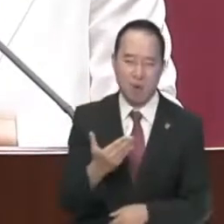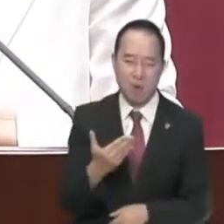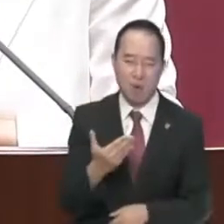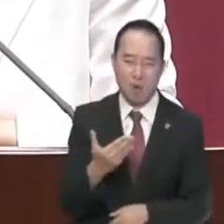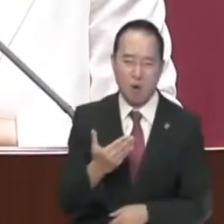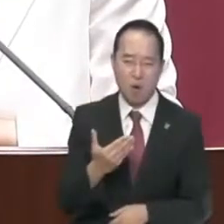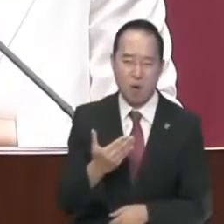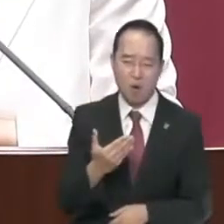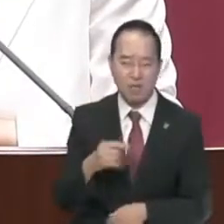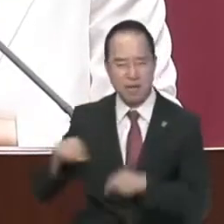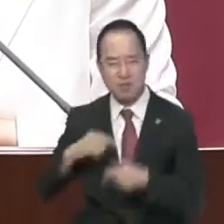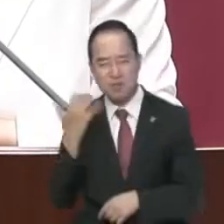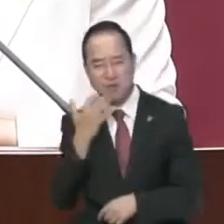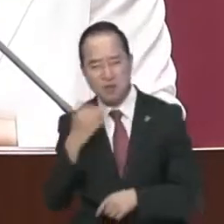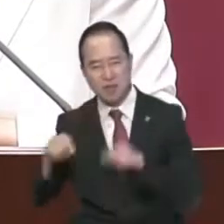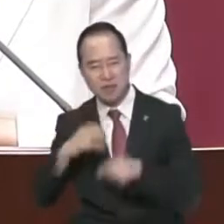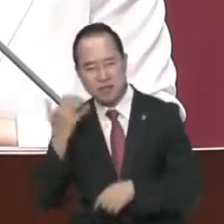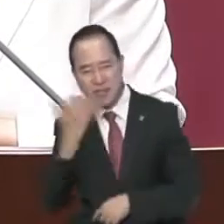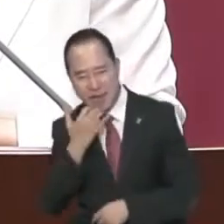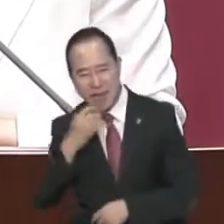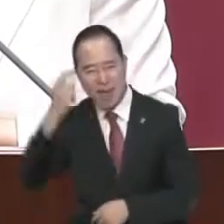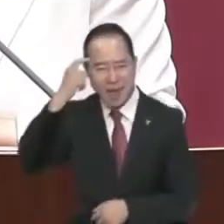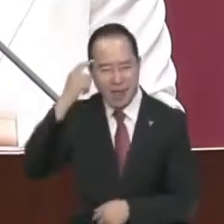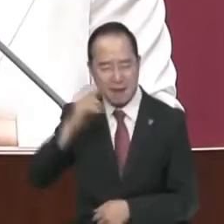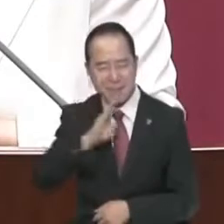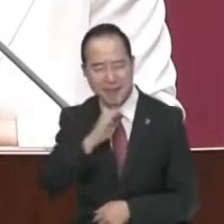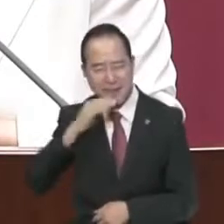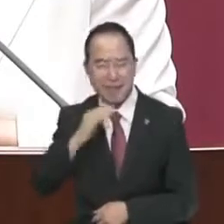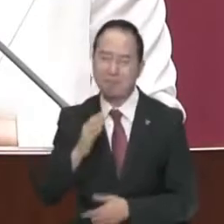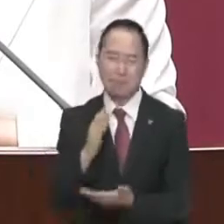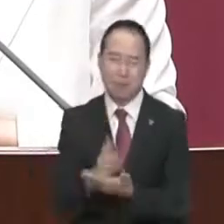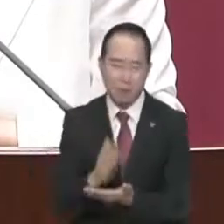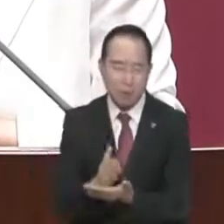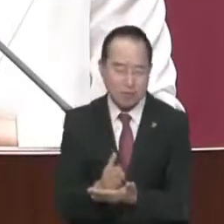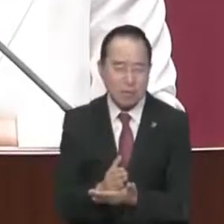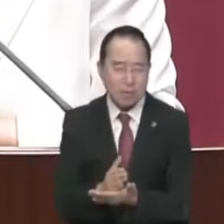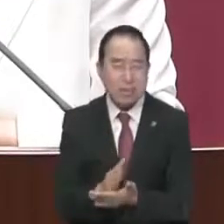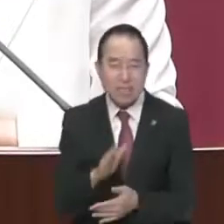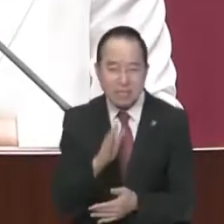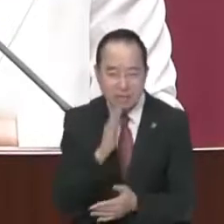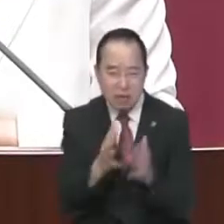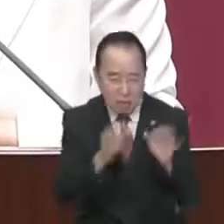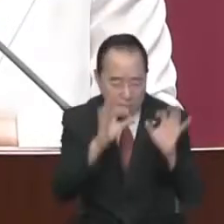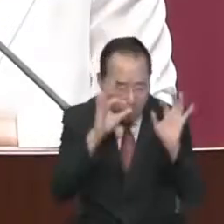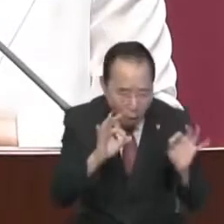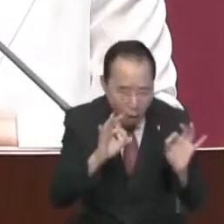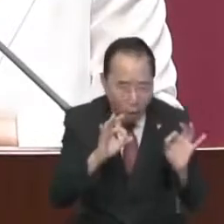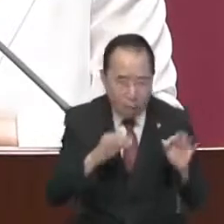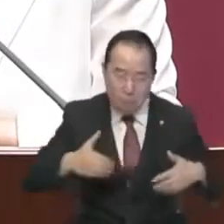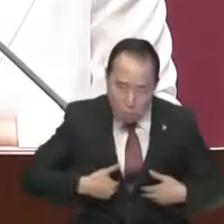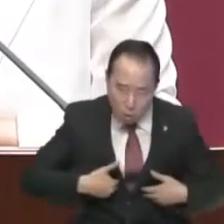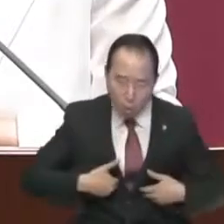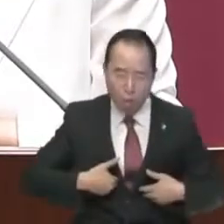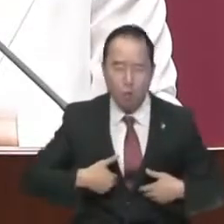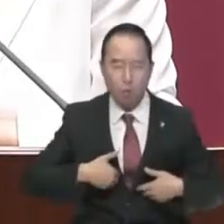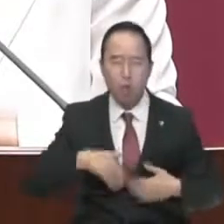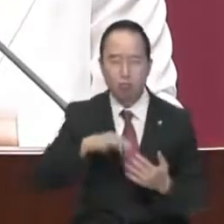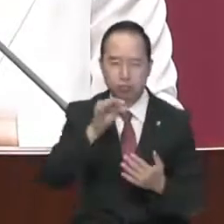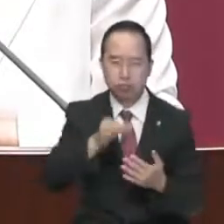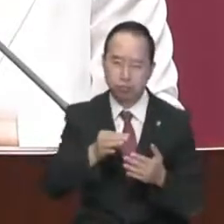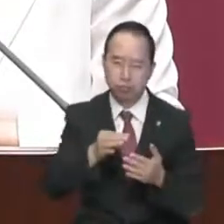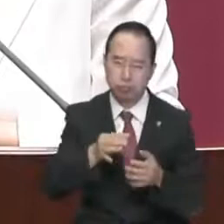또 옳고 그름보다는 실용주의적 접근이 필요하다고 저는 생각합니다. 그래서